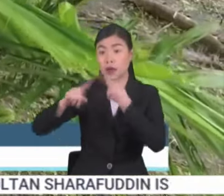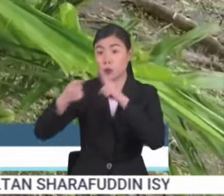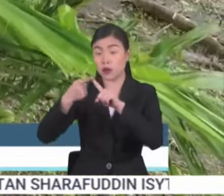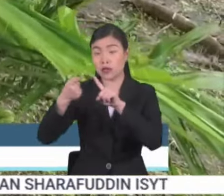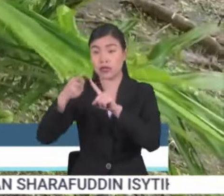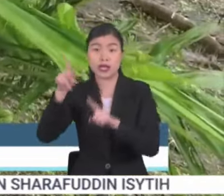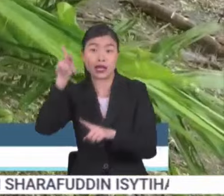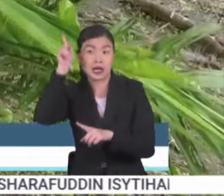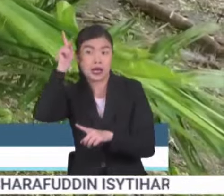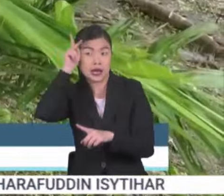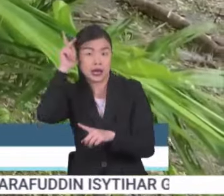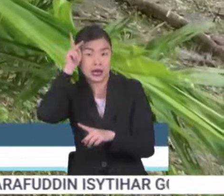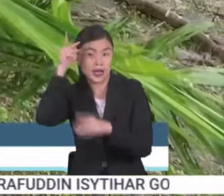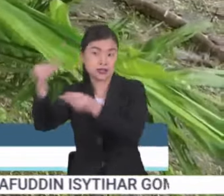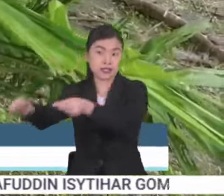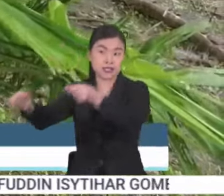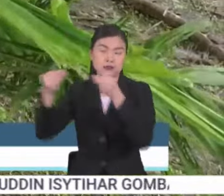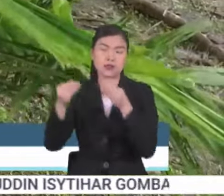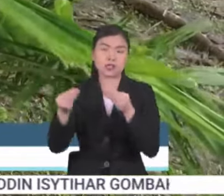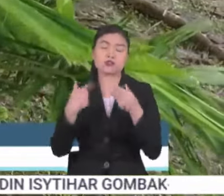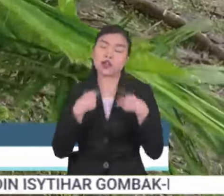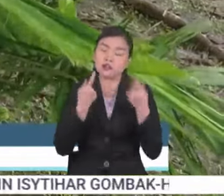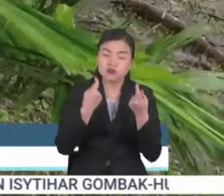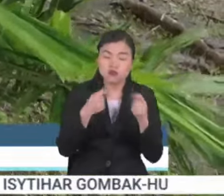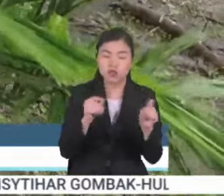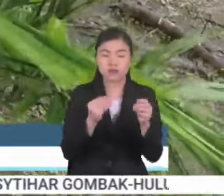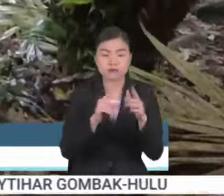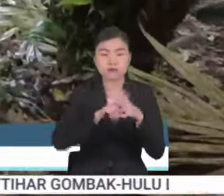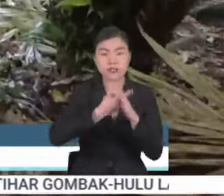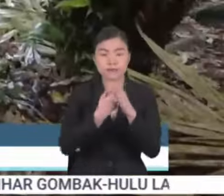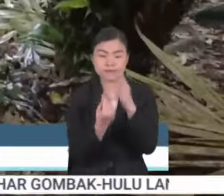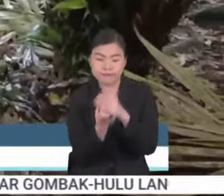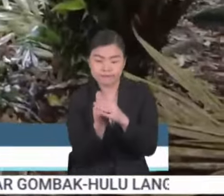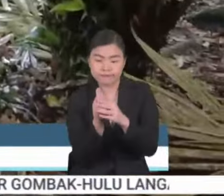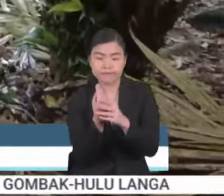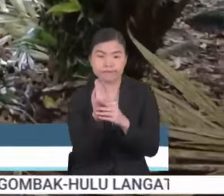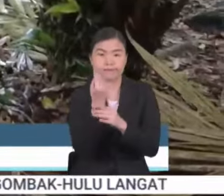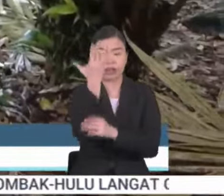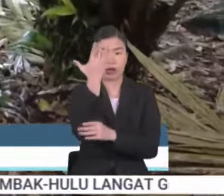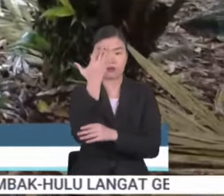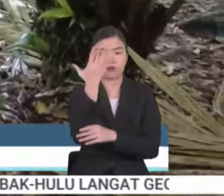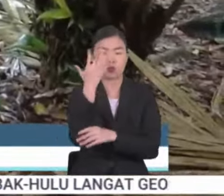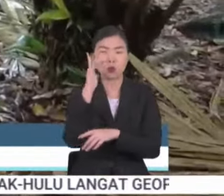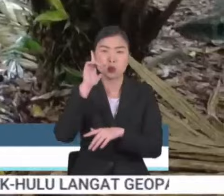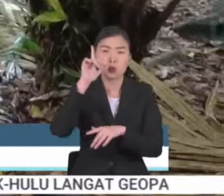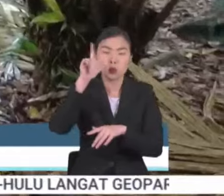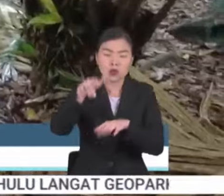Jadi cuba tanam, cuba mula tanamlah sedikit dia sikit.